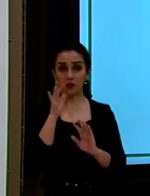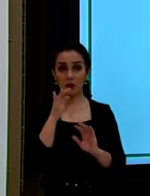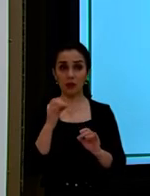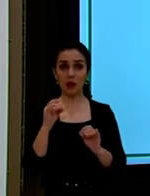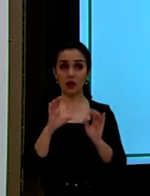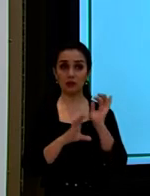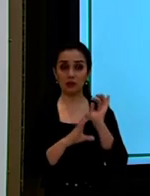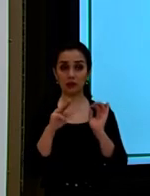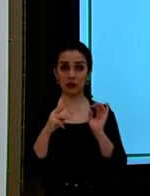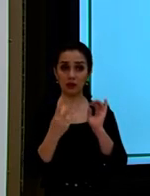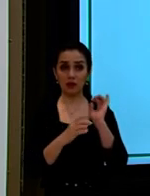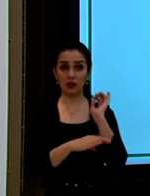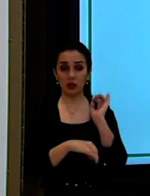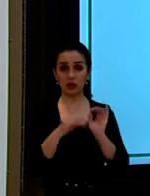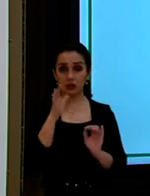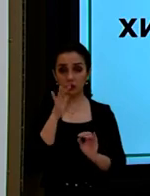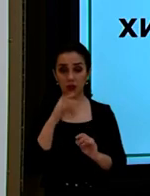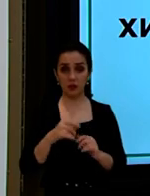конечное время